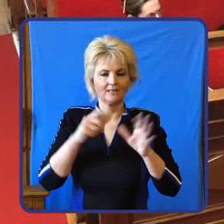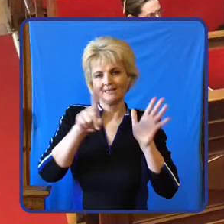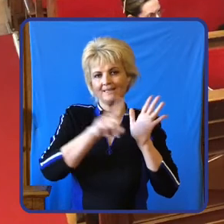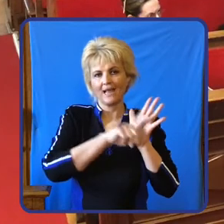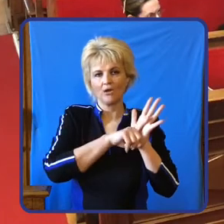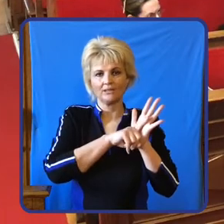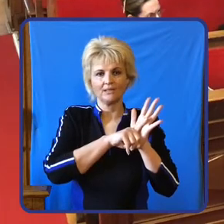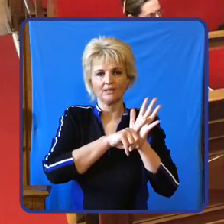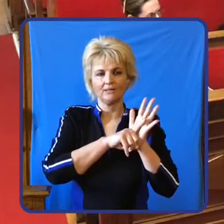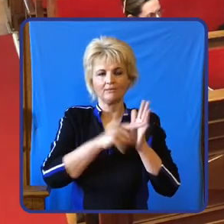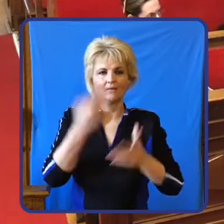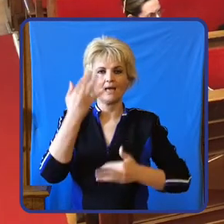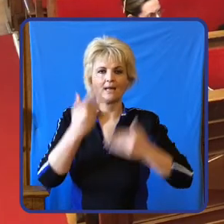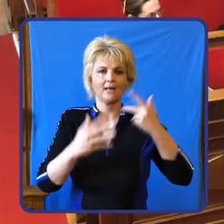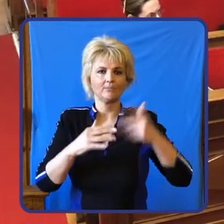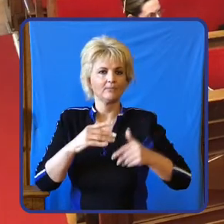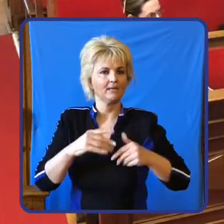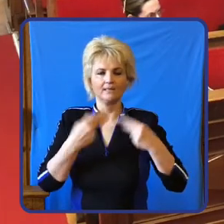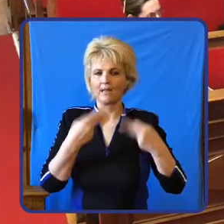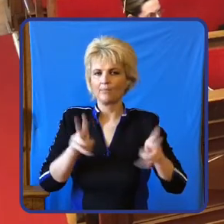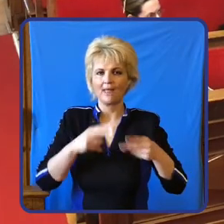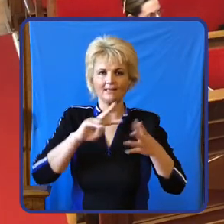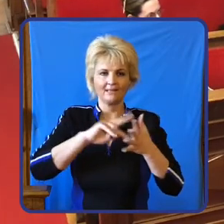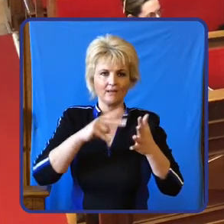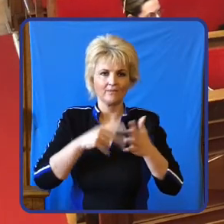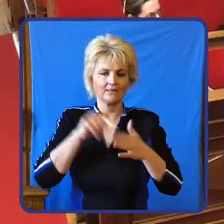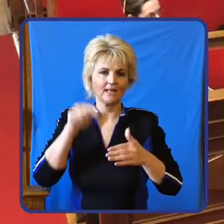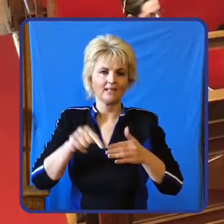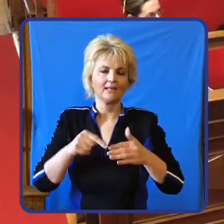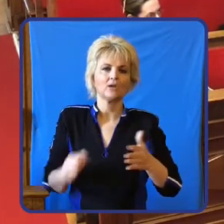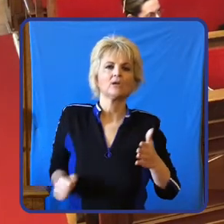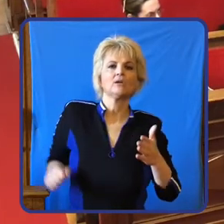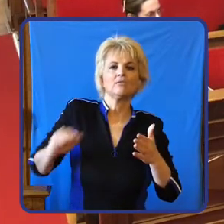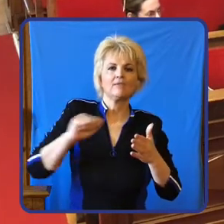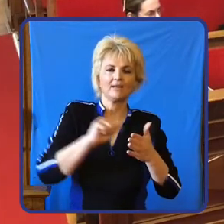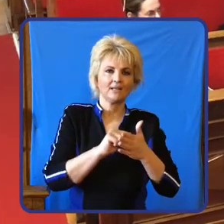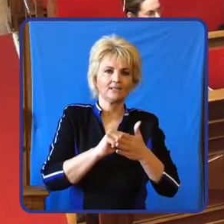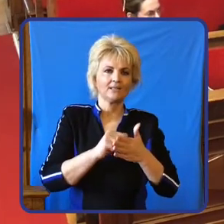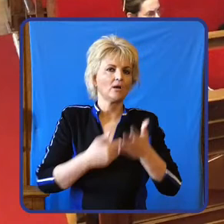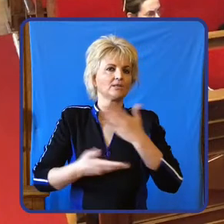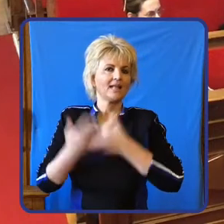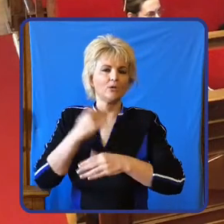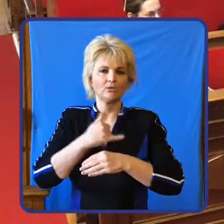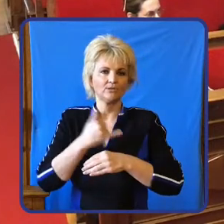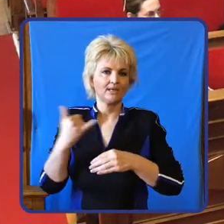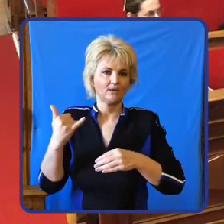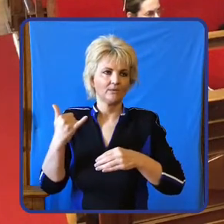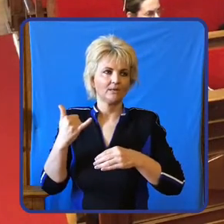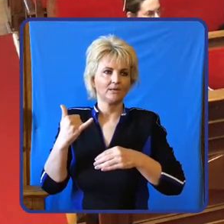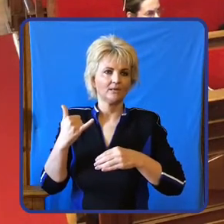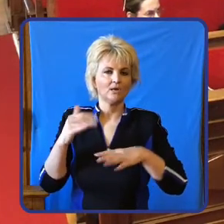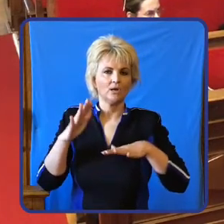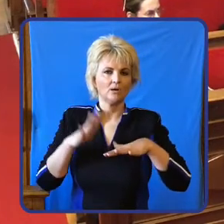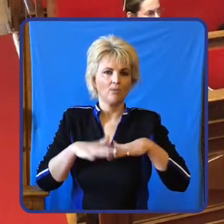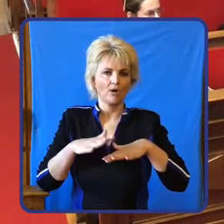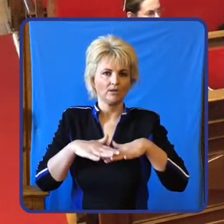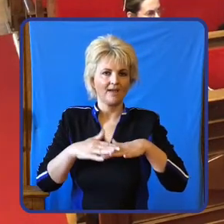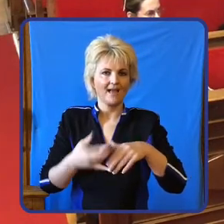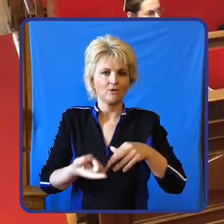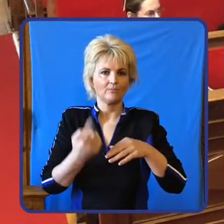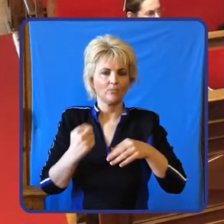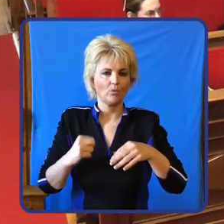negatív eredménnyel nem tervezhető. Ennek a fedezete pedig az előző évi